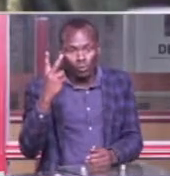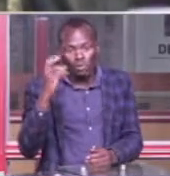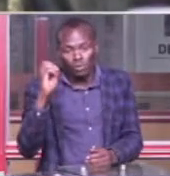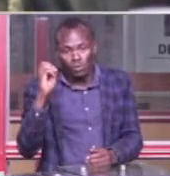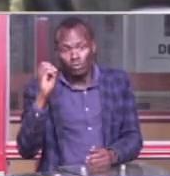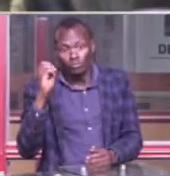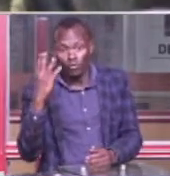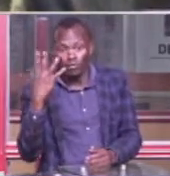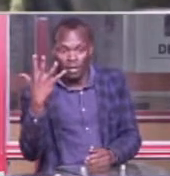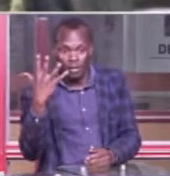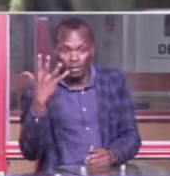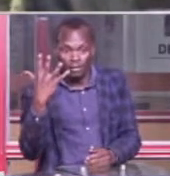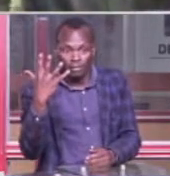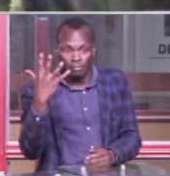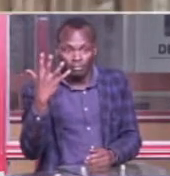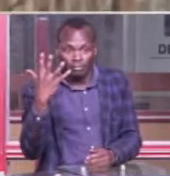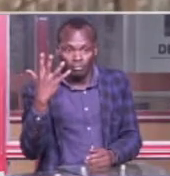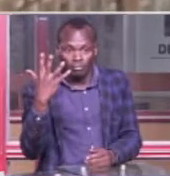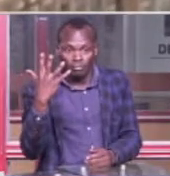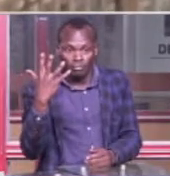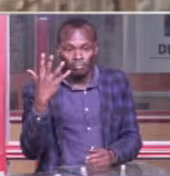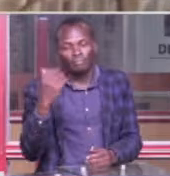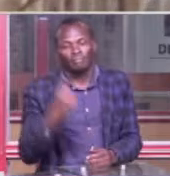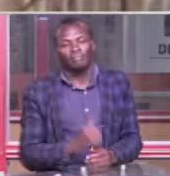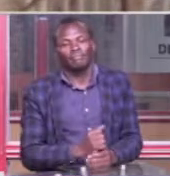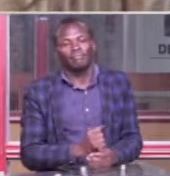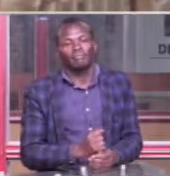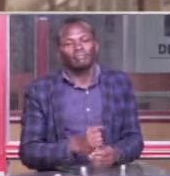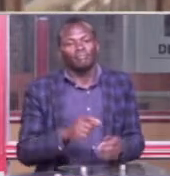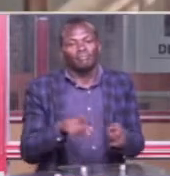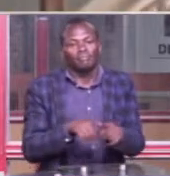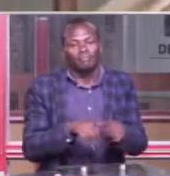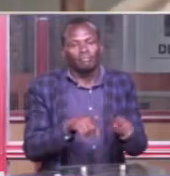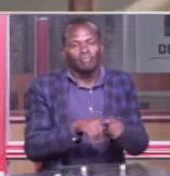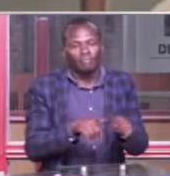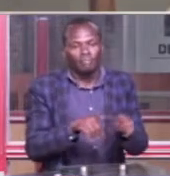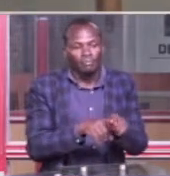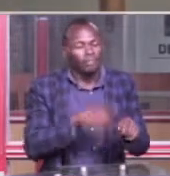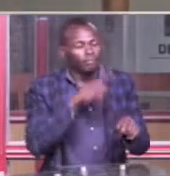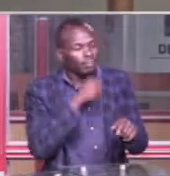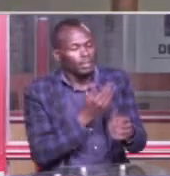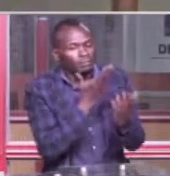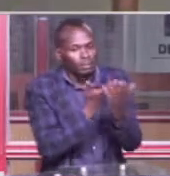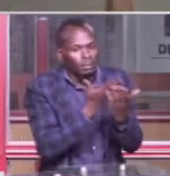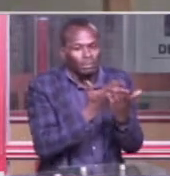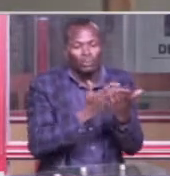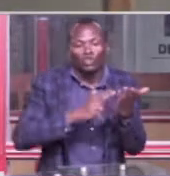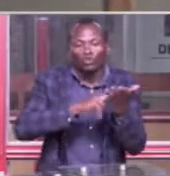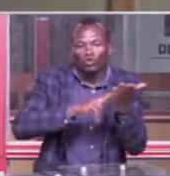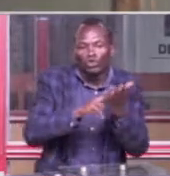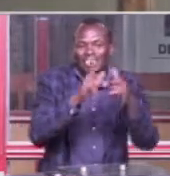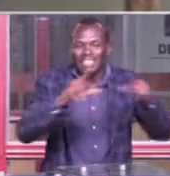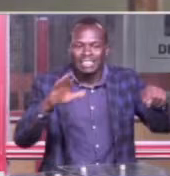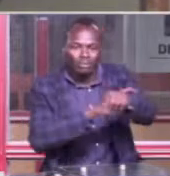2005-02-049, which is under the monopoly of the defense forces. Buchanan ategeezezza nga bw'agenda okukozesa olulimi Oluganda era wano omutaputa wa kkooti